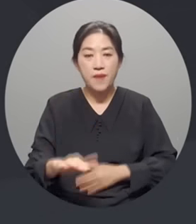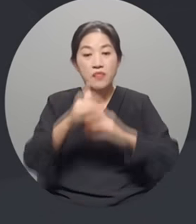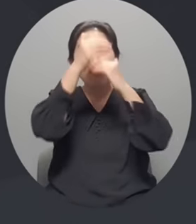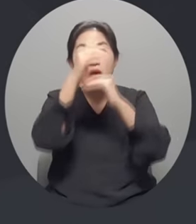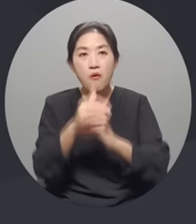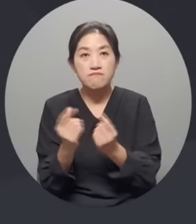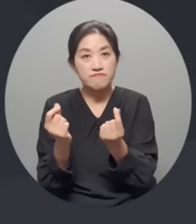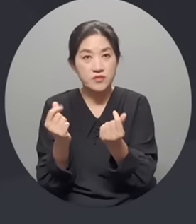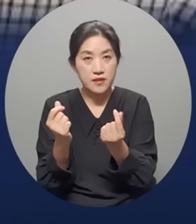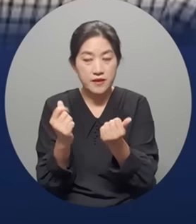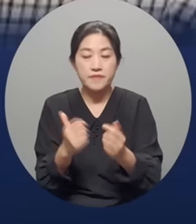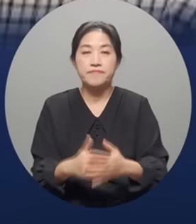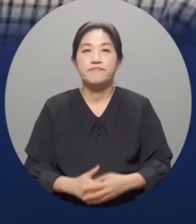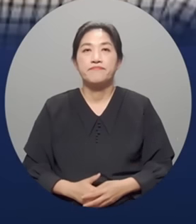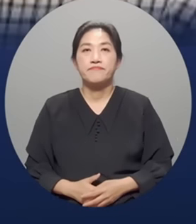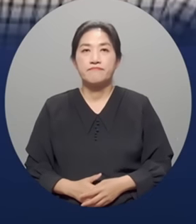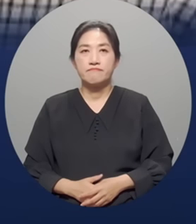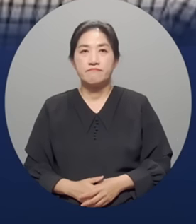내용은 비슷합니다.